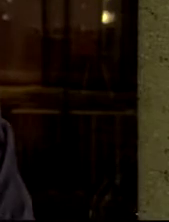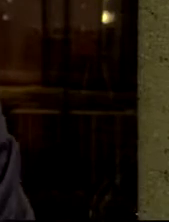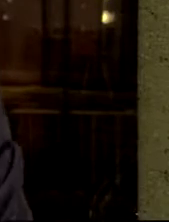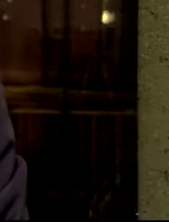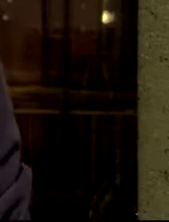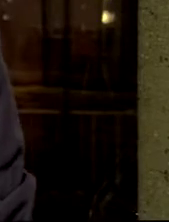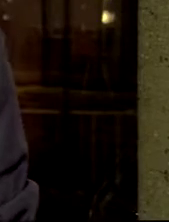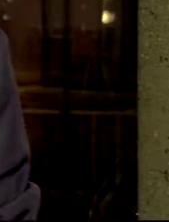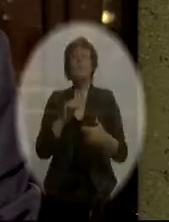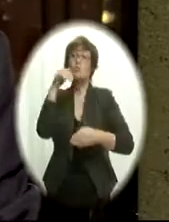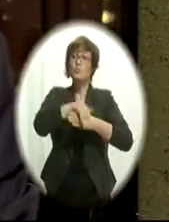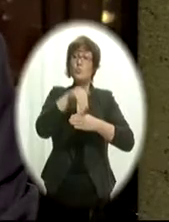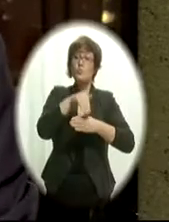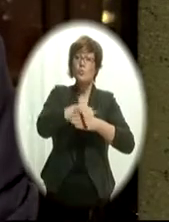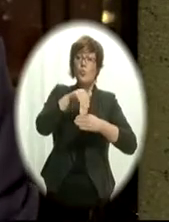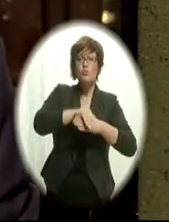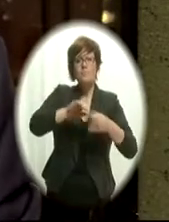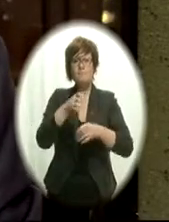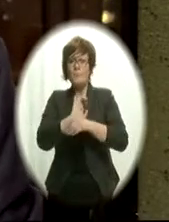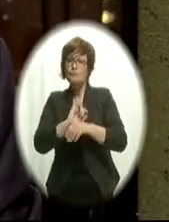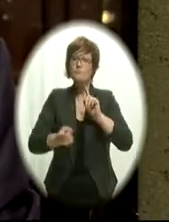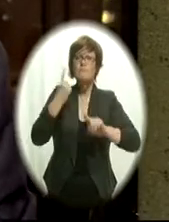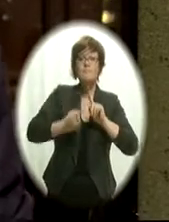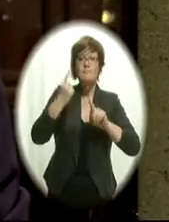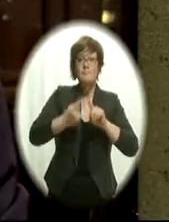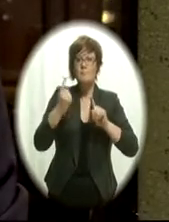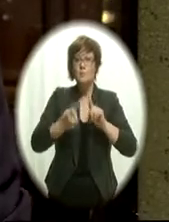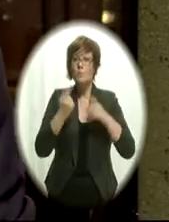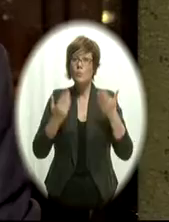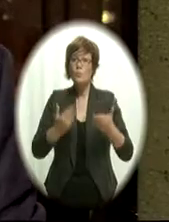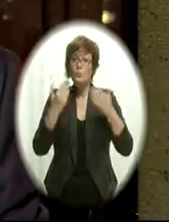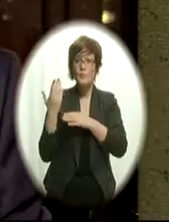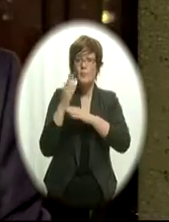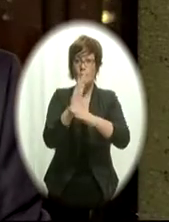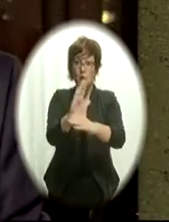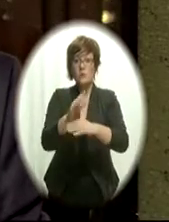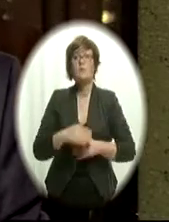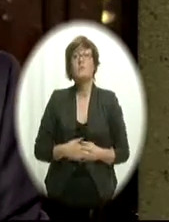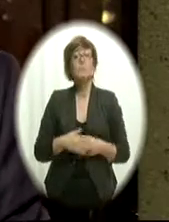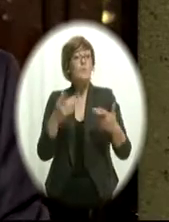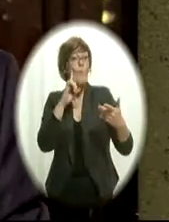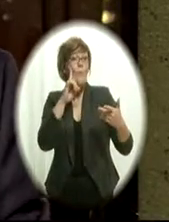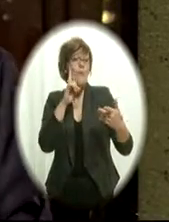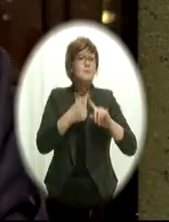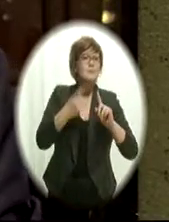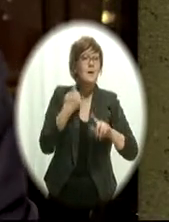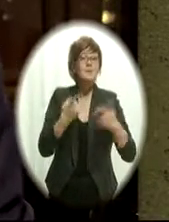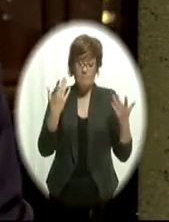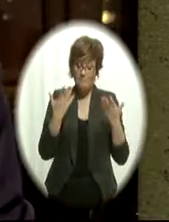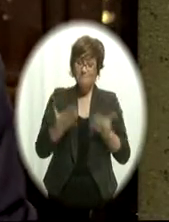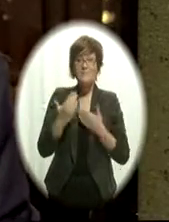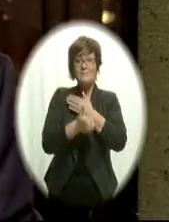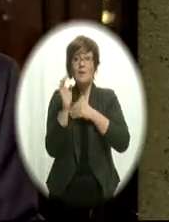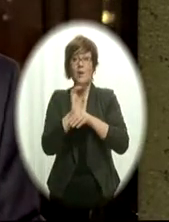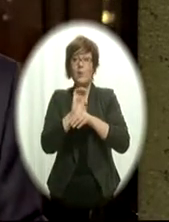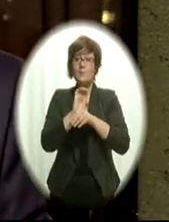Ce soir en direct sur LCN, c'est une émission un peu particulière qu'on a grand plaisir à vous présenter parce qu'elle est traduite tout le cours de l'émission en langue des signes